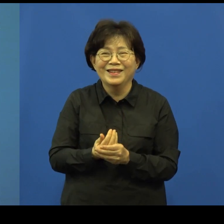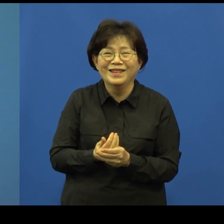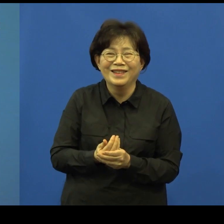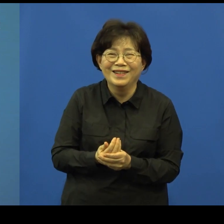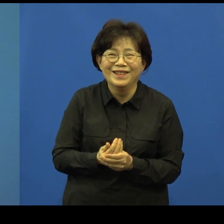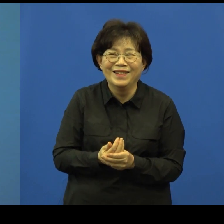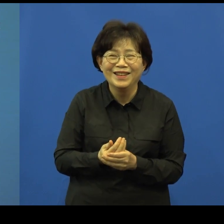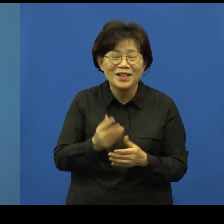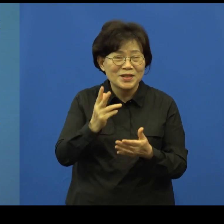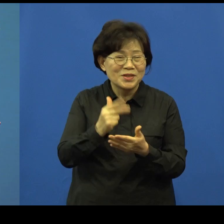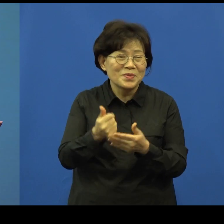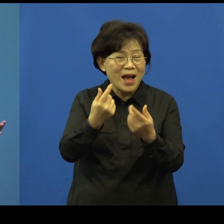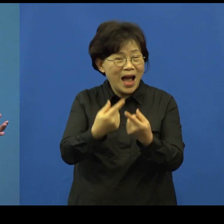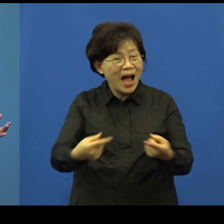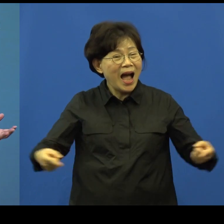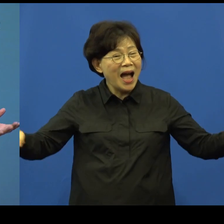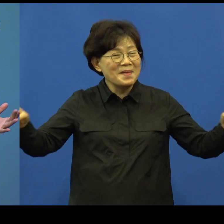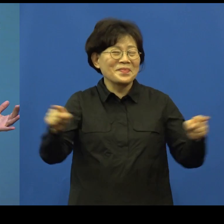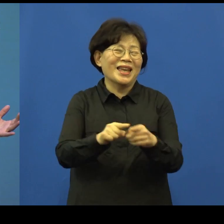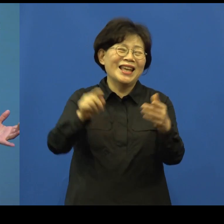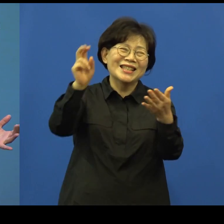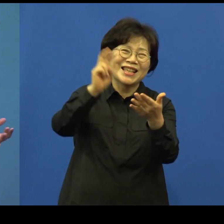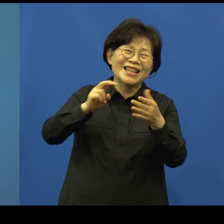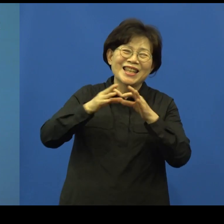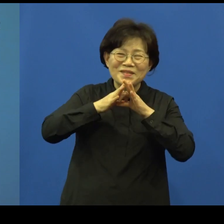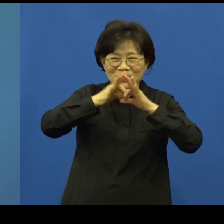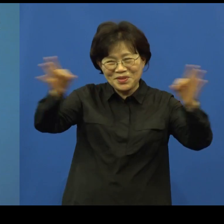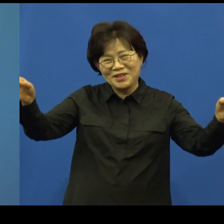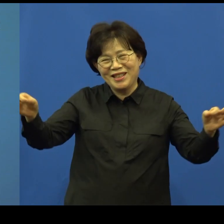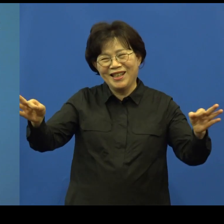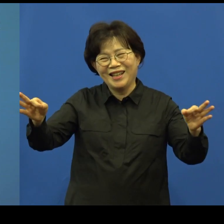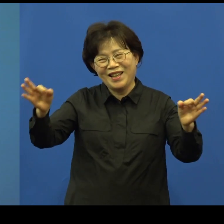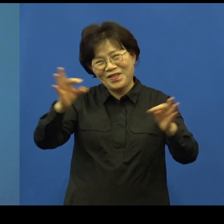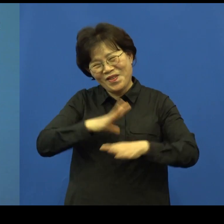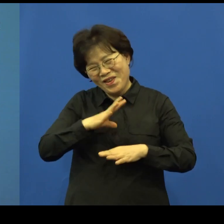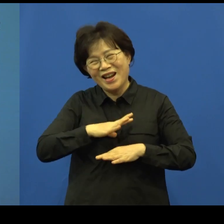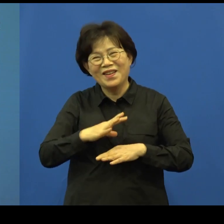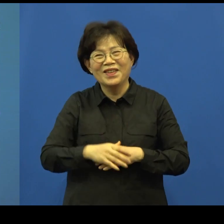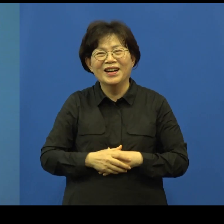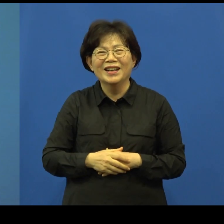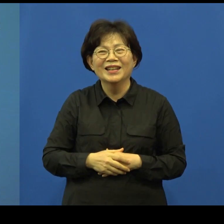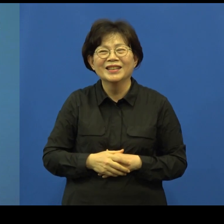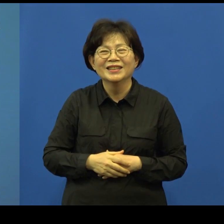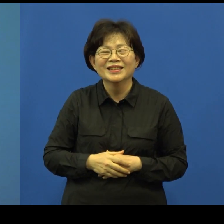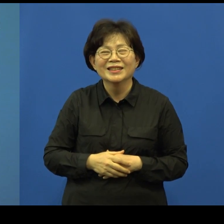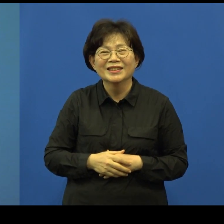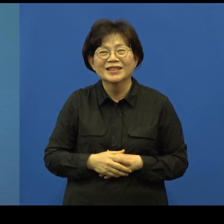같이 찬양하니까 이거 얼마나 놀라워요. 이 수천 명이 같이 찬양하니까 여기에서 오는